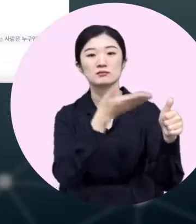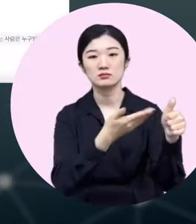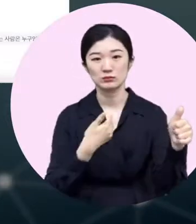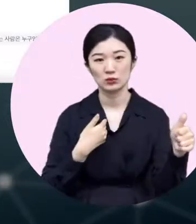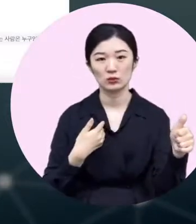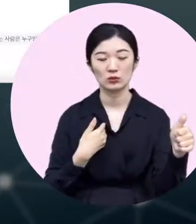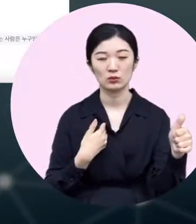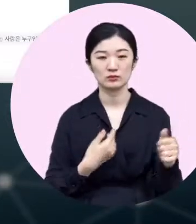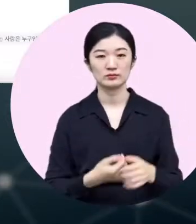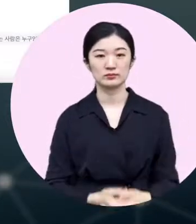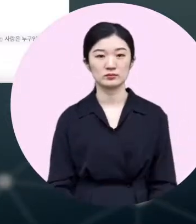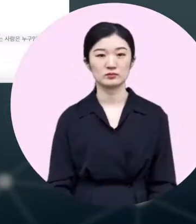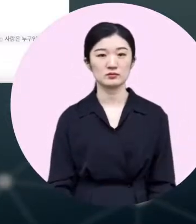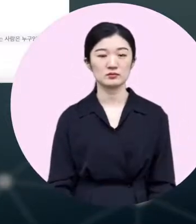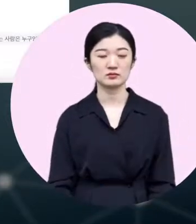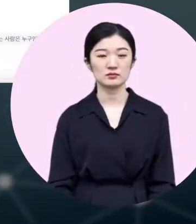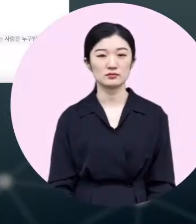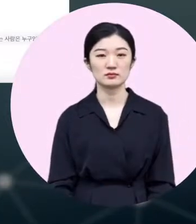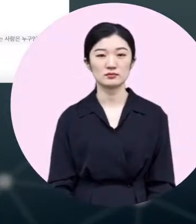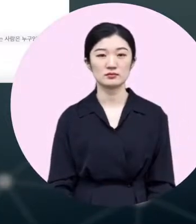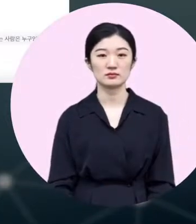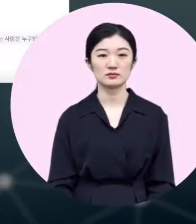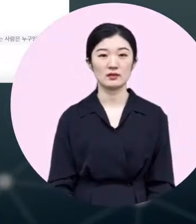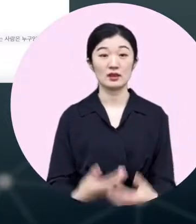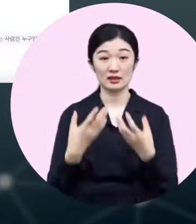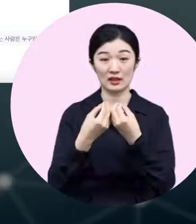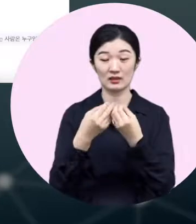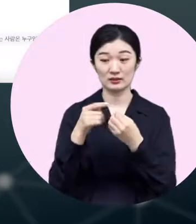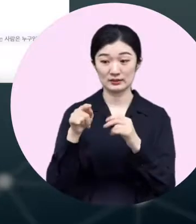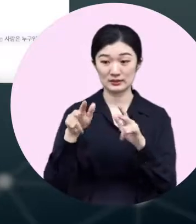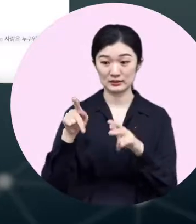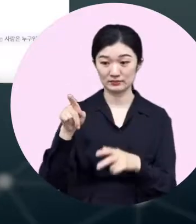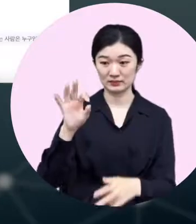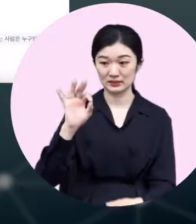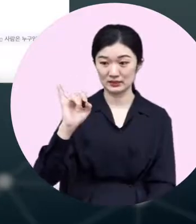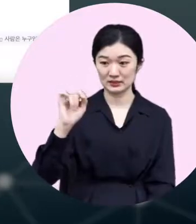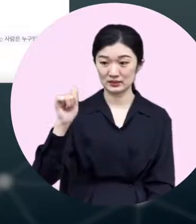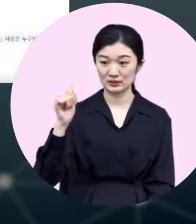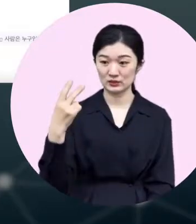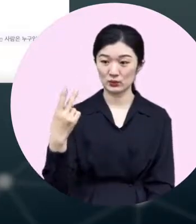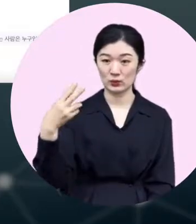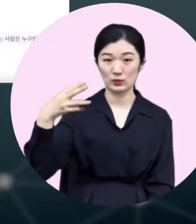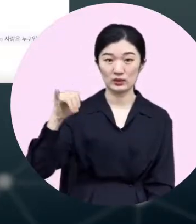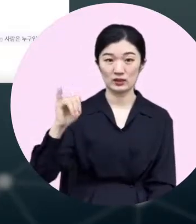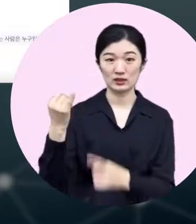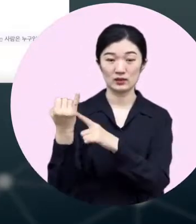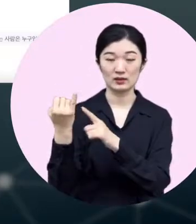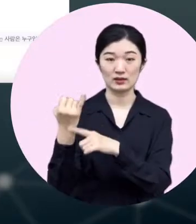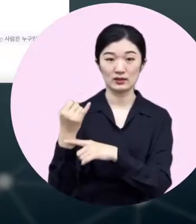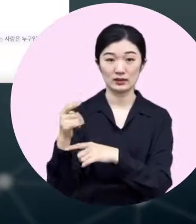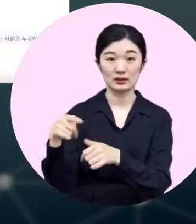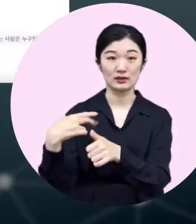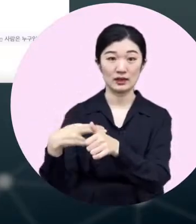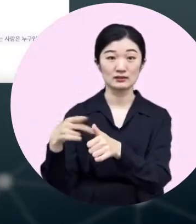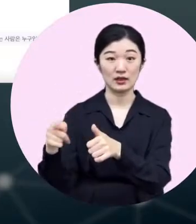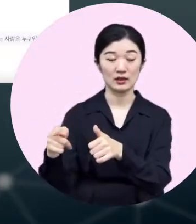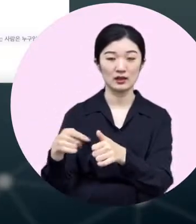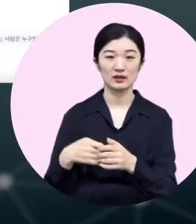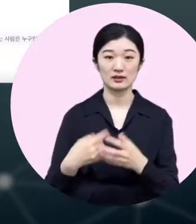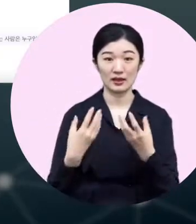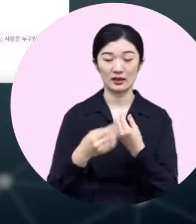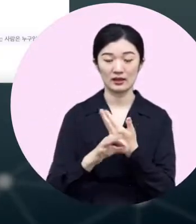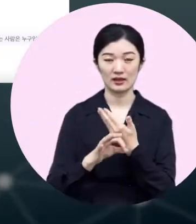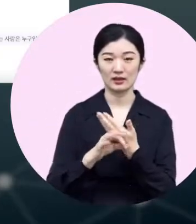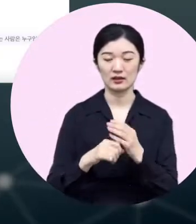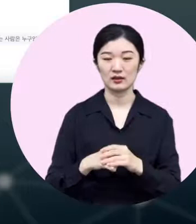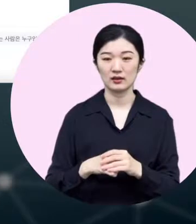그렇죠? 그런데 이제 만약에 이효리가 강사라고 칠게요. 그러면 이제 이효리한테 호스트 권한을 넘겨줘야 되잖아요. 그러면은